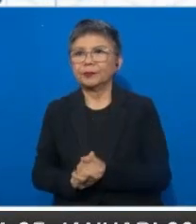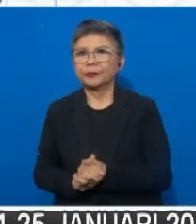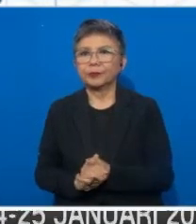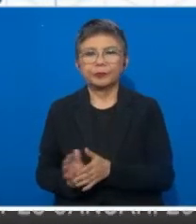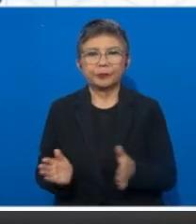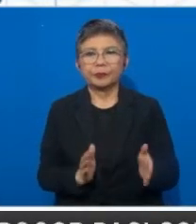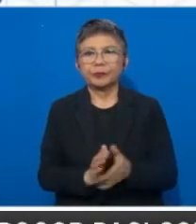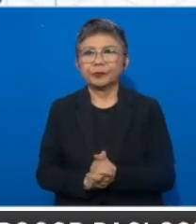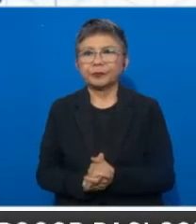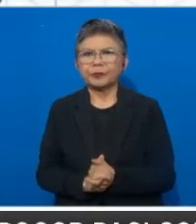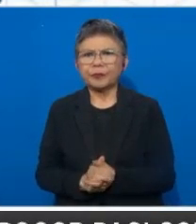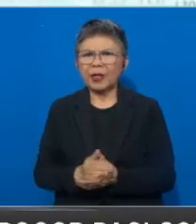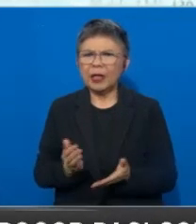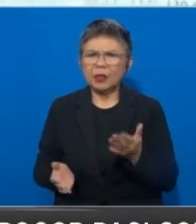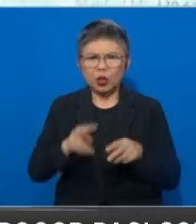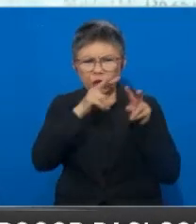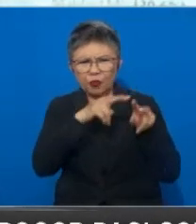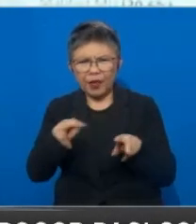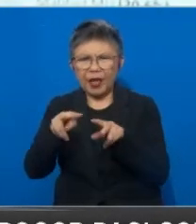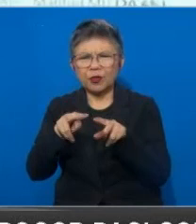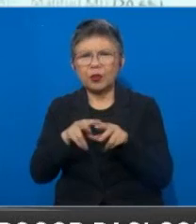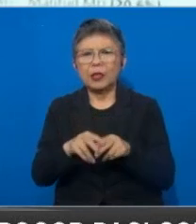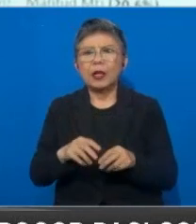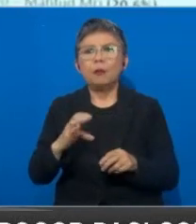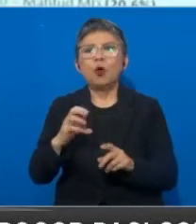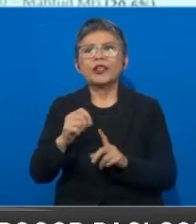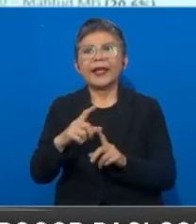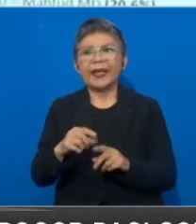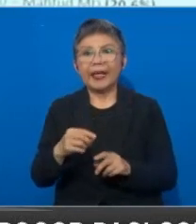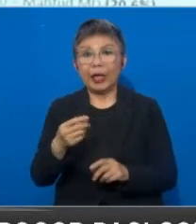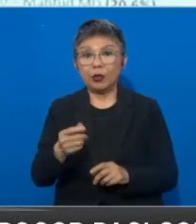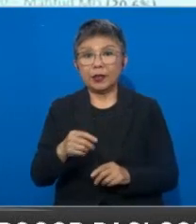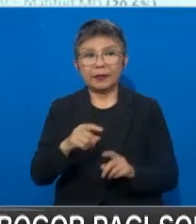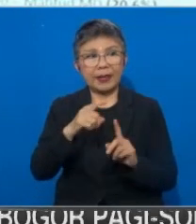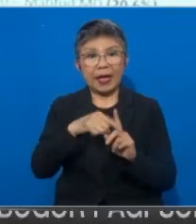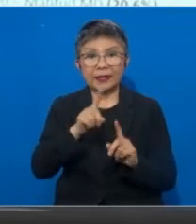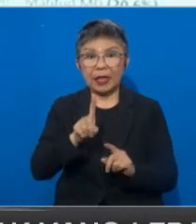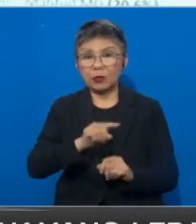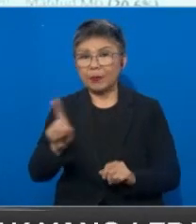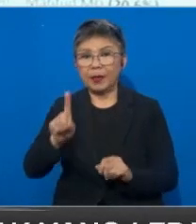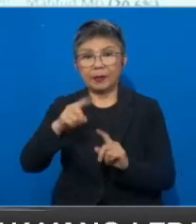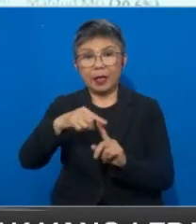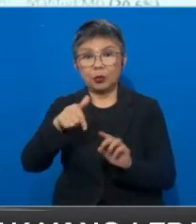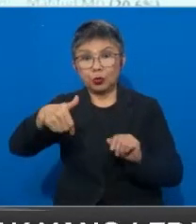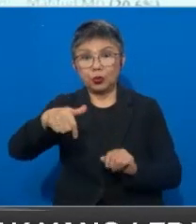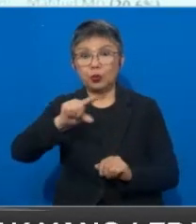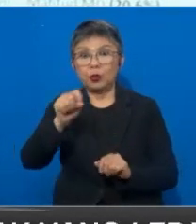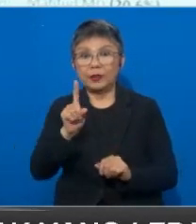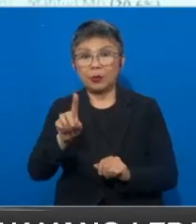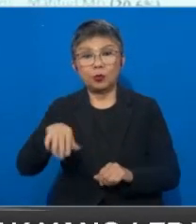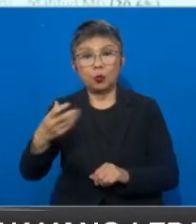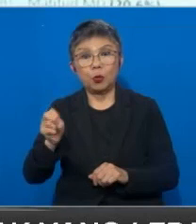Sementara itu, tidak jauh berbeda dari hasil survei Poltreking Indonesia yang dilakukan 1 sampai 7 Januari